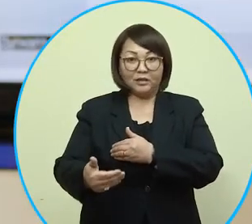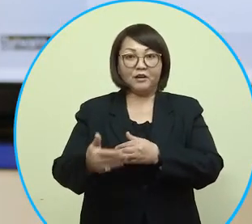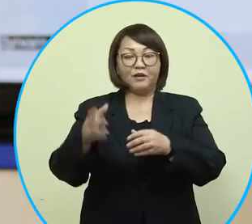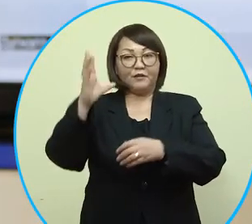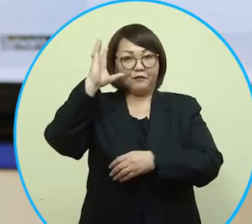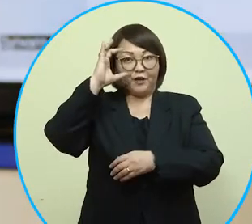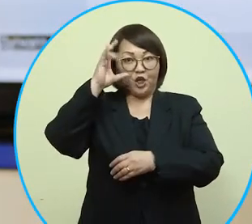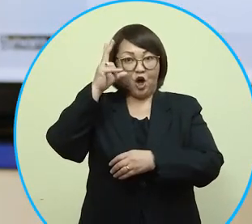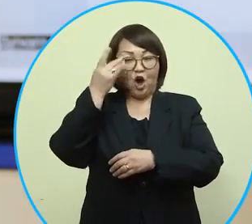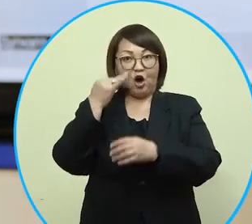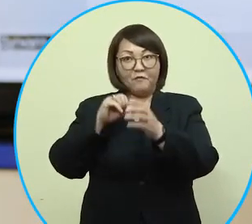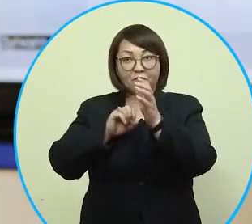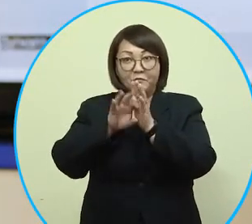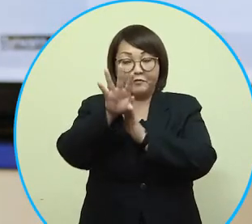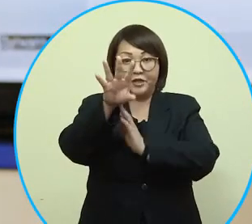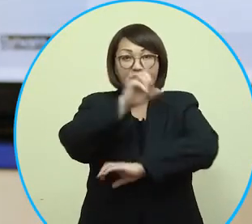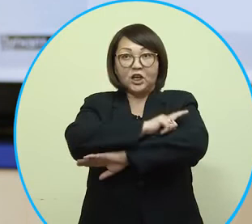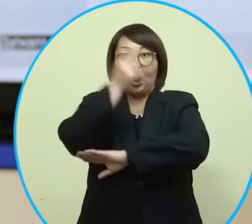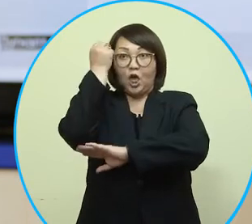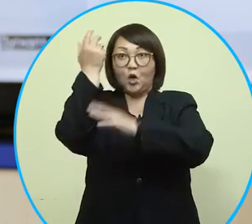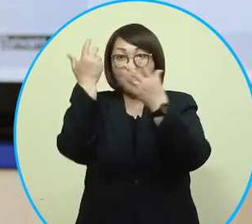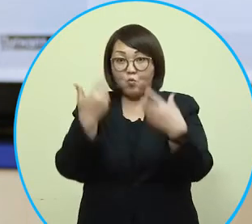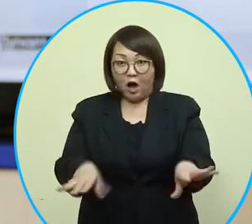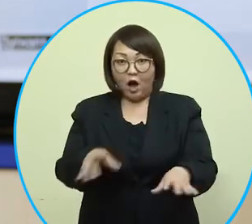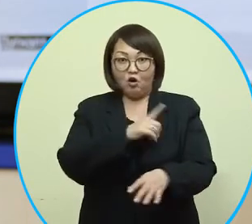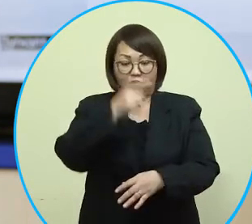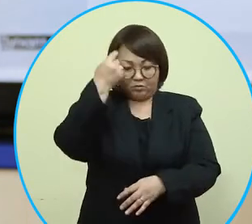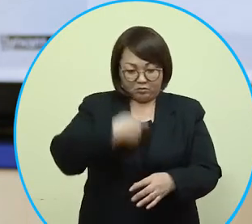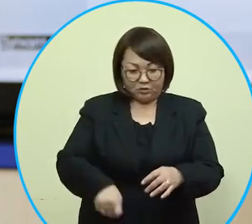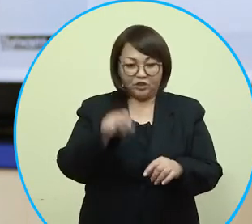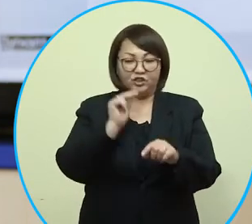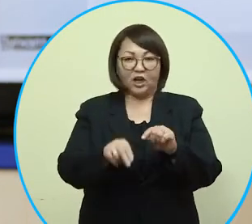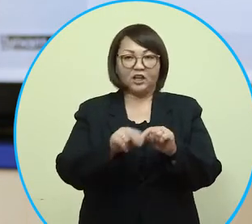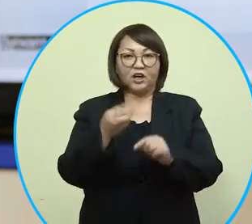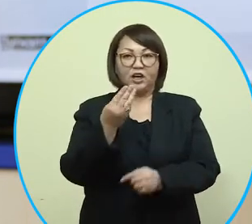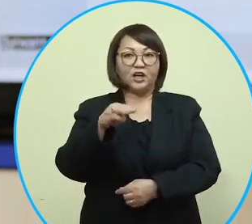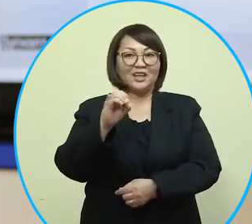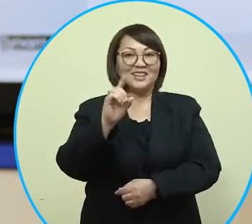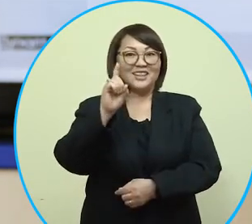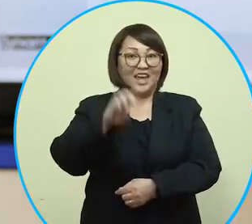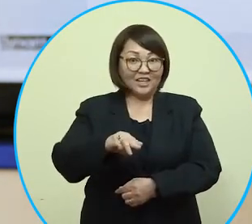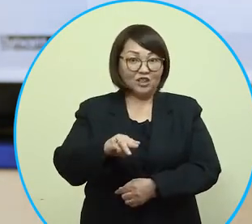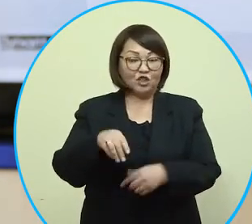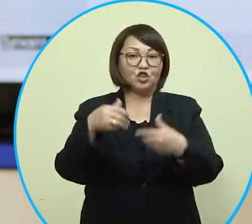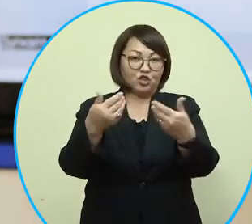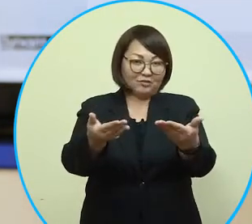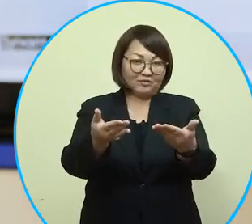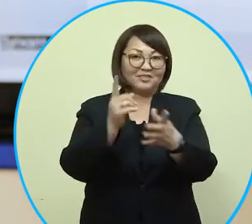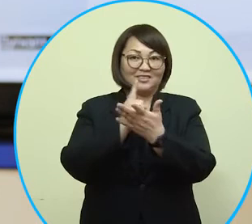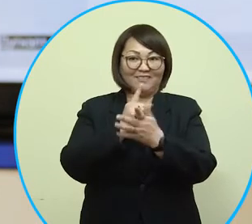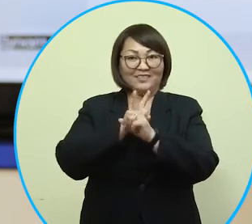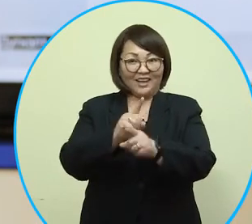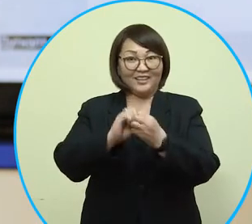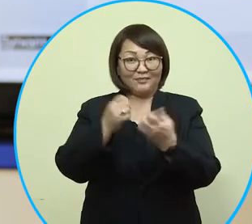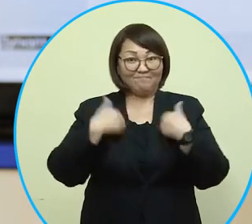авалла болохоғныя дараагаар, витоо хэшчээллэй үзэсний дараагаар бэднар өөрсдийгөө шалгаах, бөгэн хэмжийний шалгаах тээсэдийг олул заавалхийн,